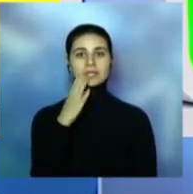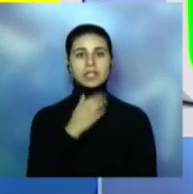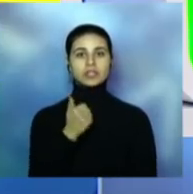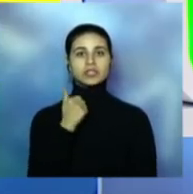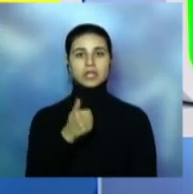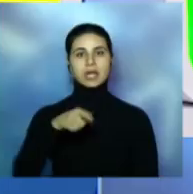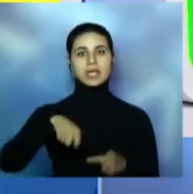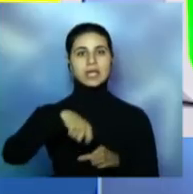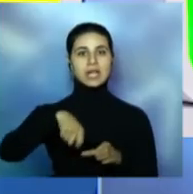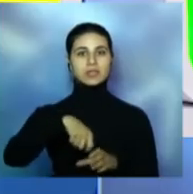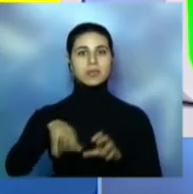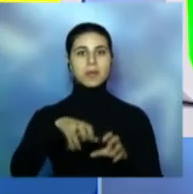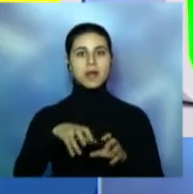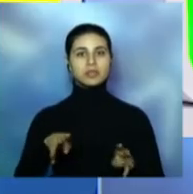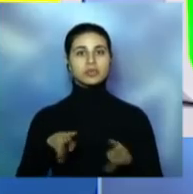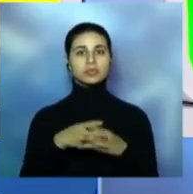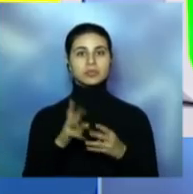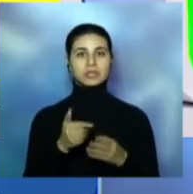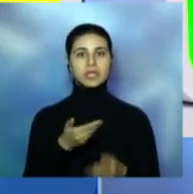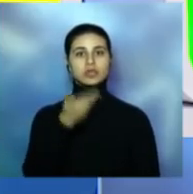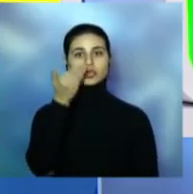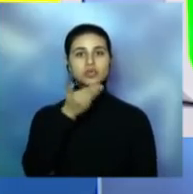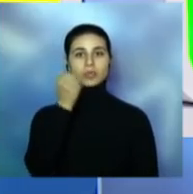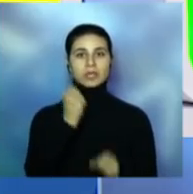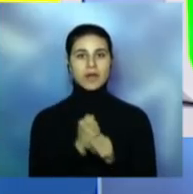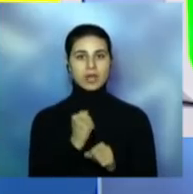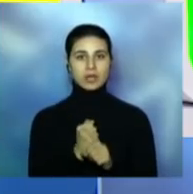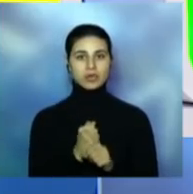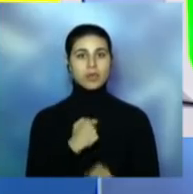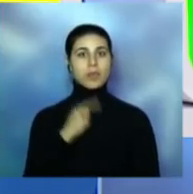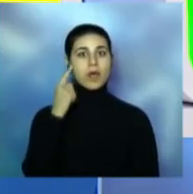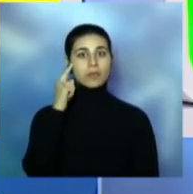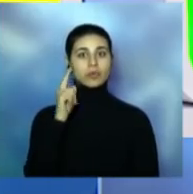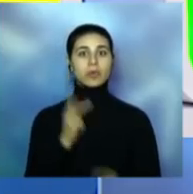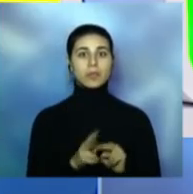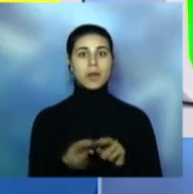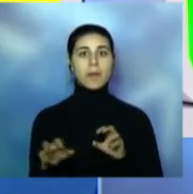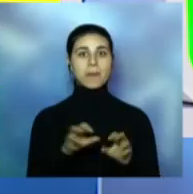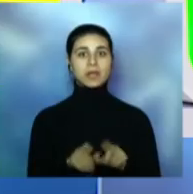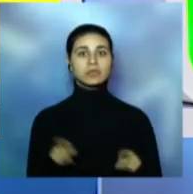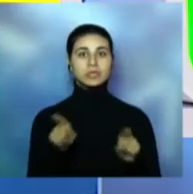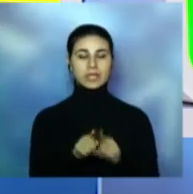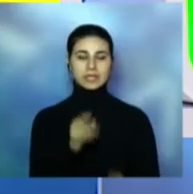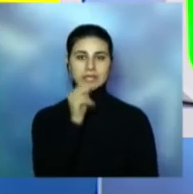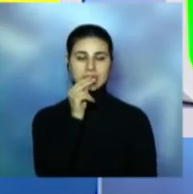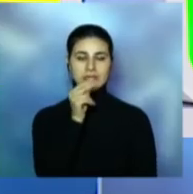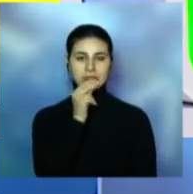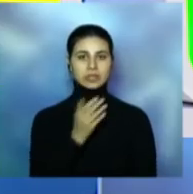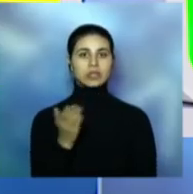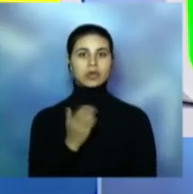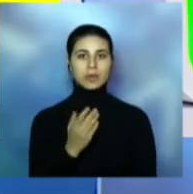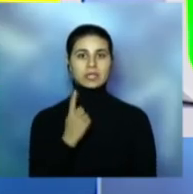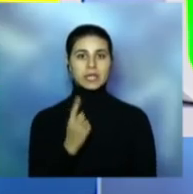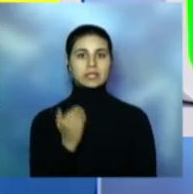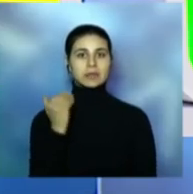კარგად განზავებულ მაწონს შეურიო და წვნიანი მოვამზადოთო. მე ვფიქრობ, რომ მაწნის ასეთი კერძი, რომელიც